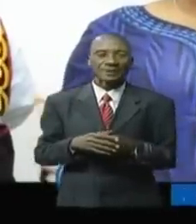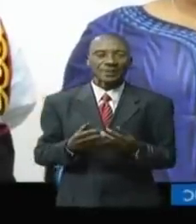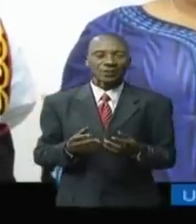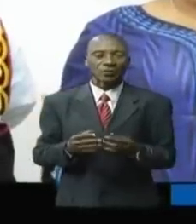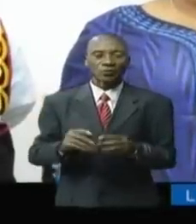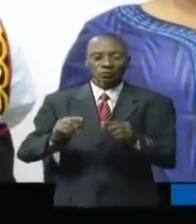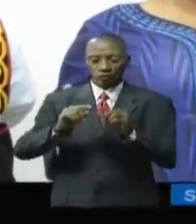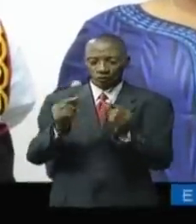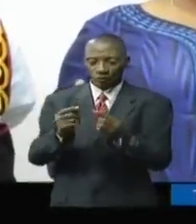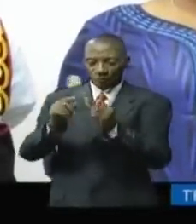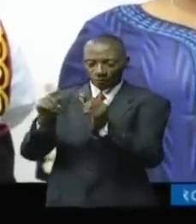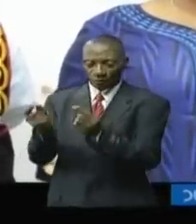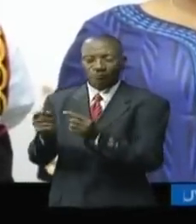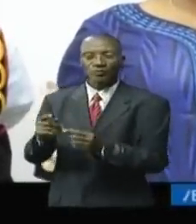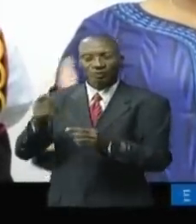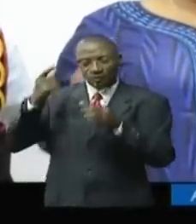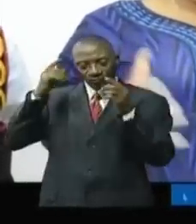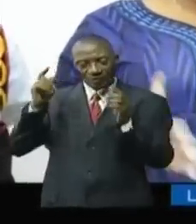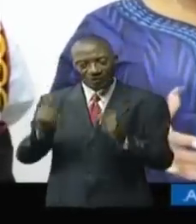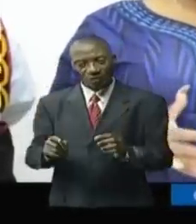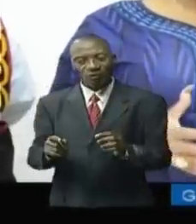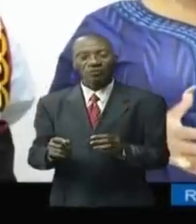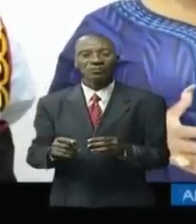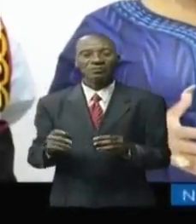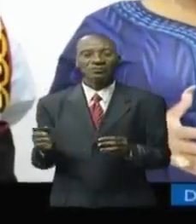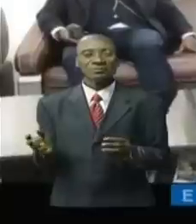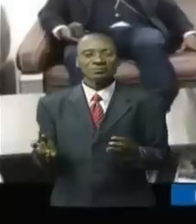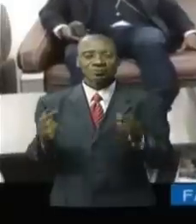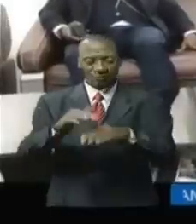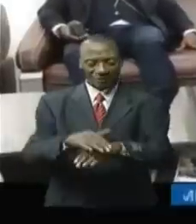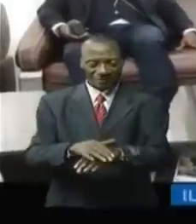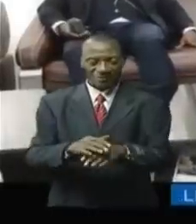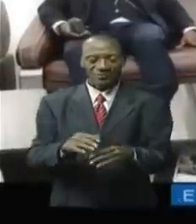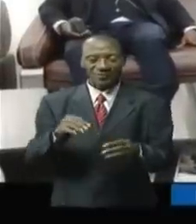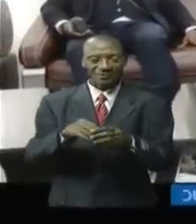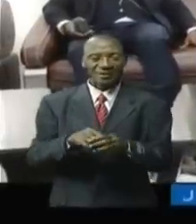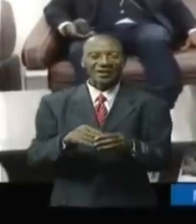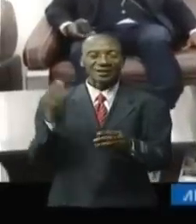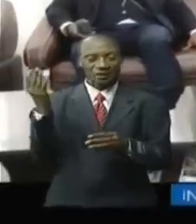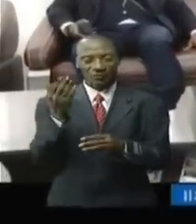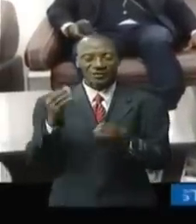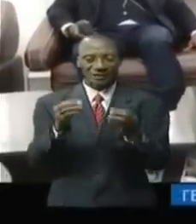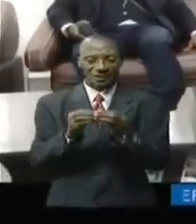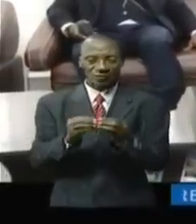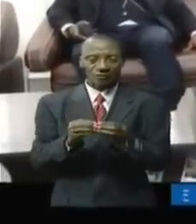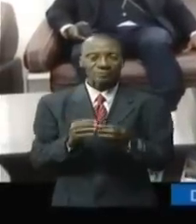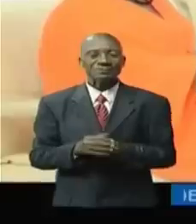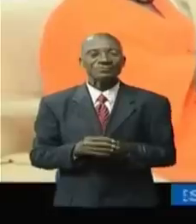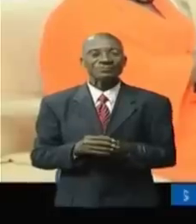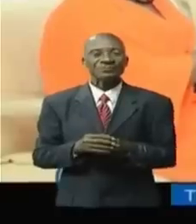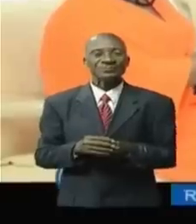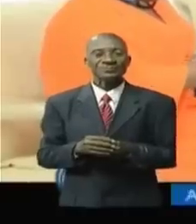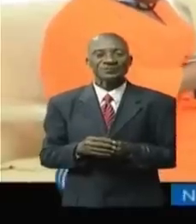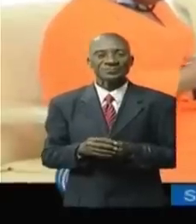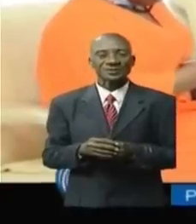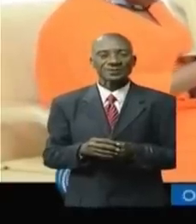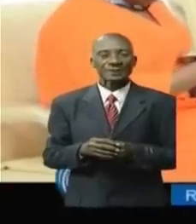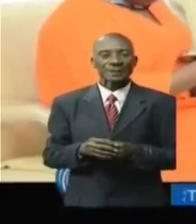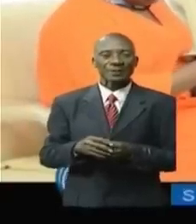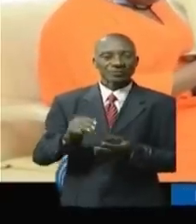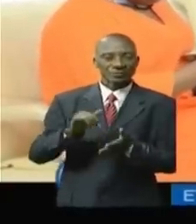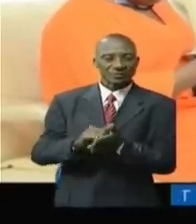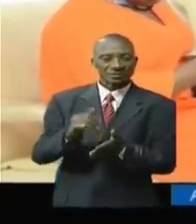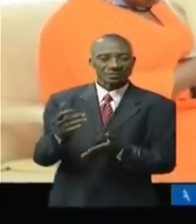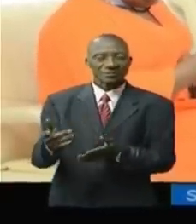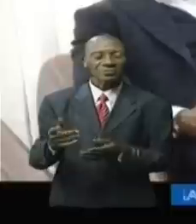infrastructures sécuritaires dans la sous-région pour pacifier la sous-région. Les deux personnalités ont à cette occasion fait le point sur la question